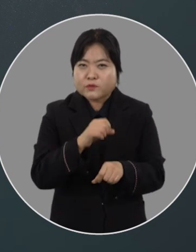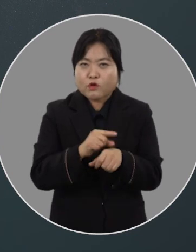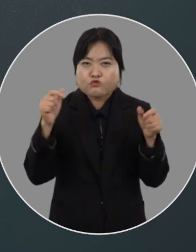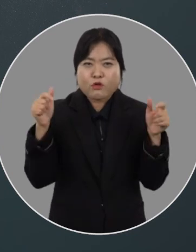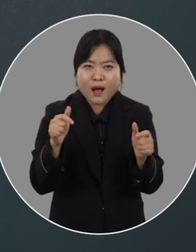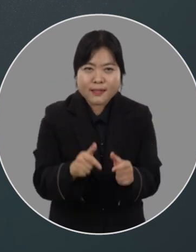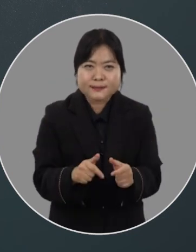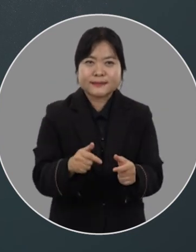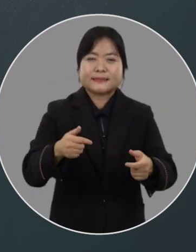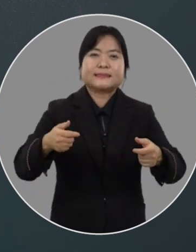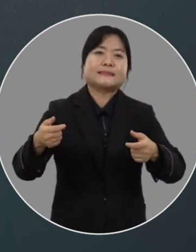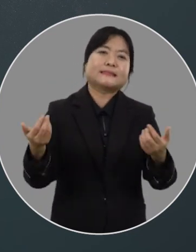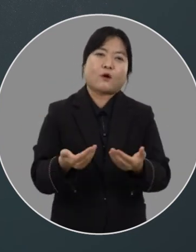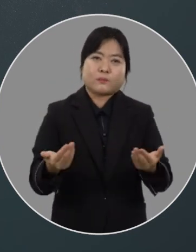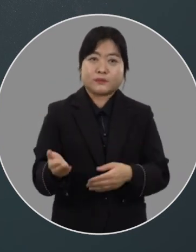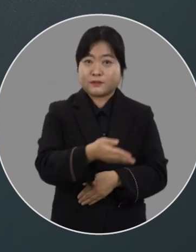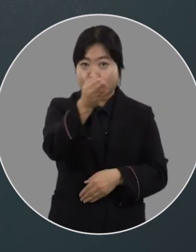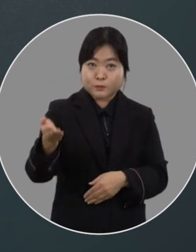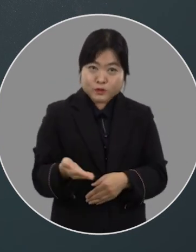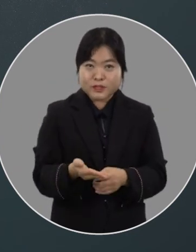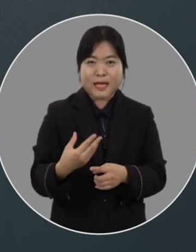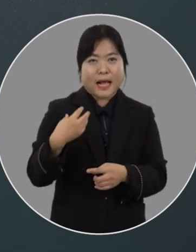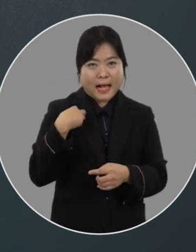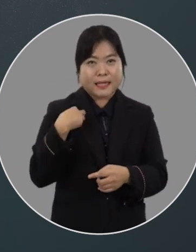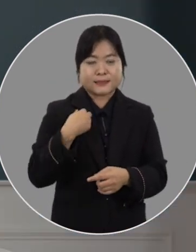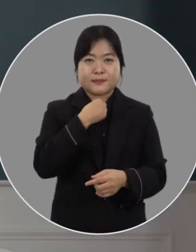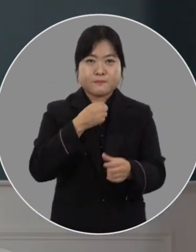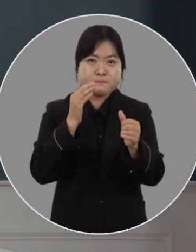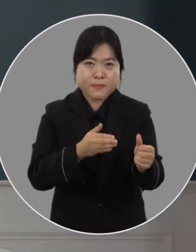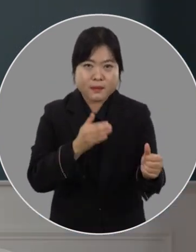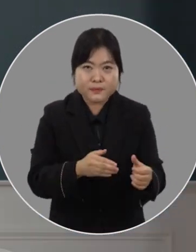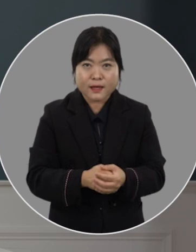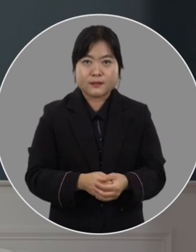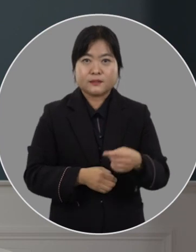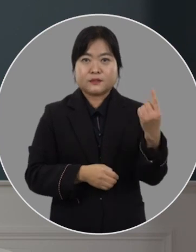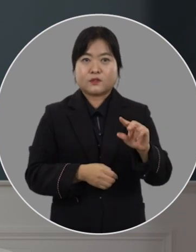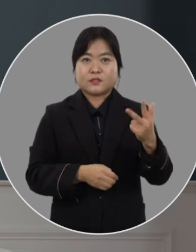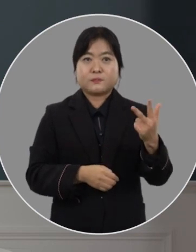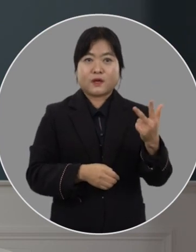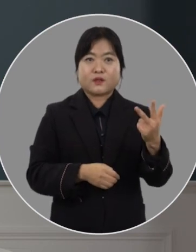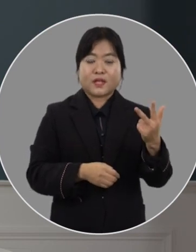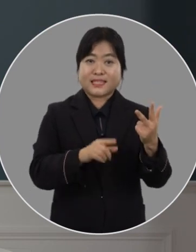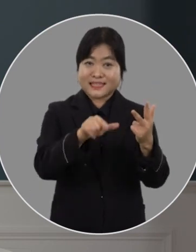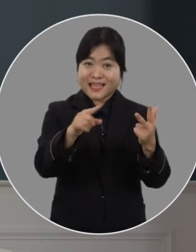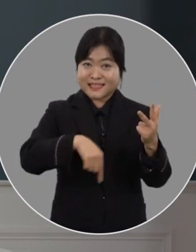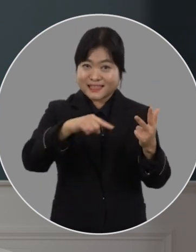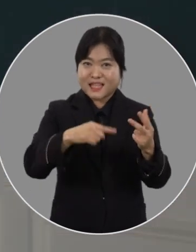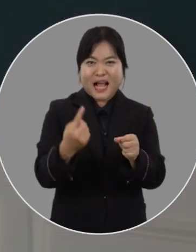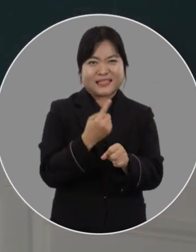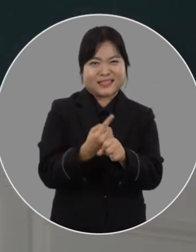위험성을 줄여나가는 작업들을 여러분들이 해나가실 수 있기를 바라고요. 1700년의 시간을 우리가 1시간